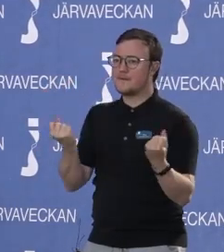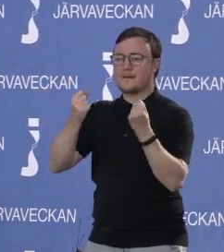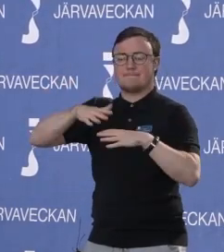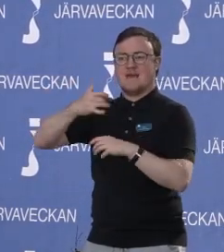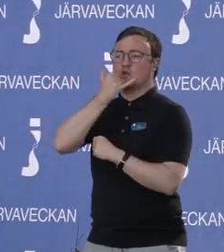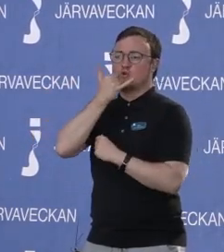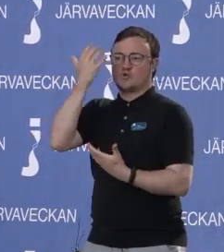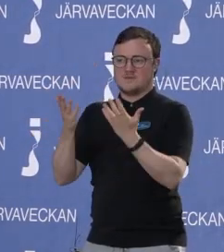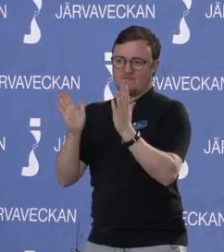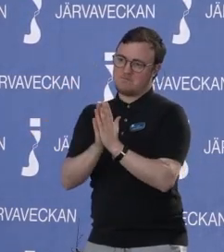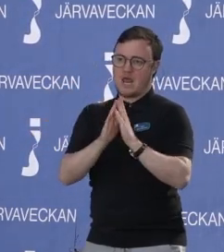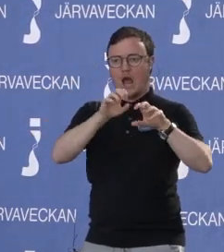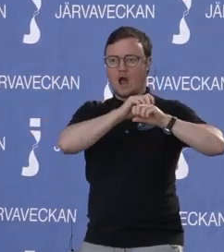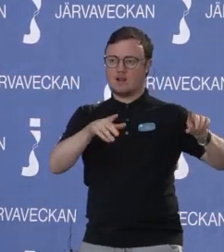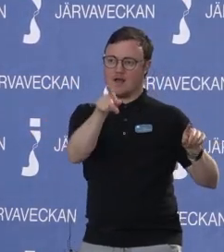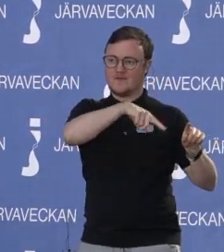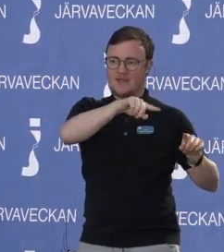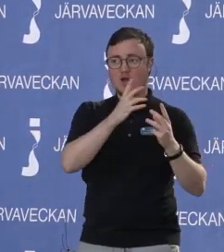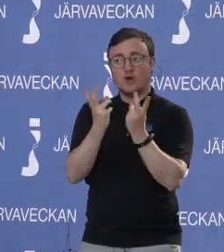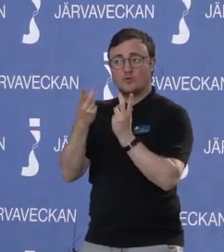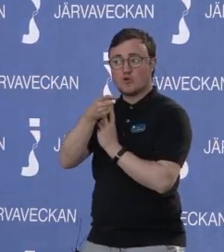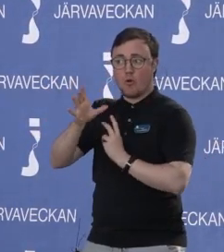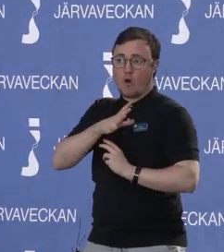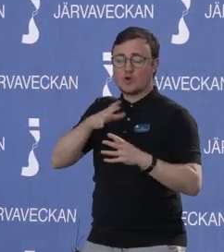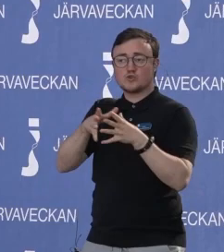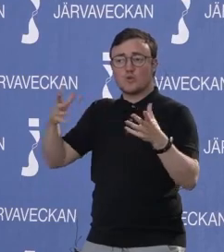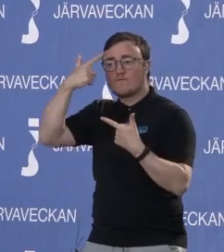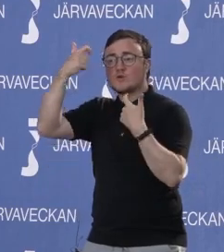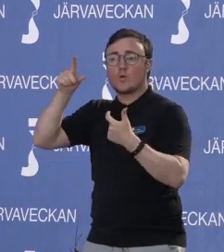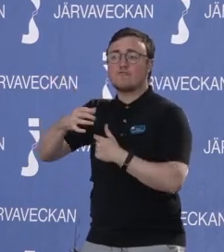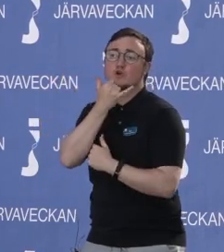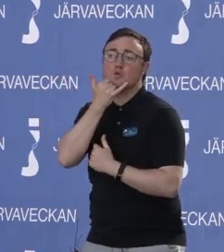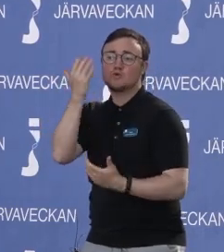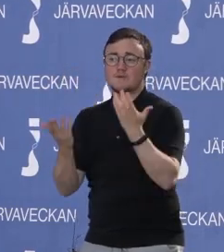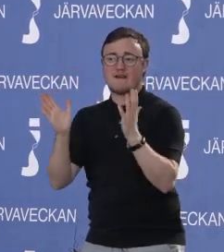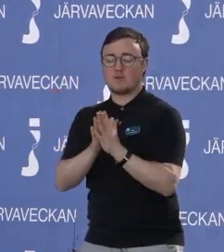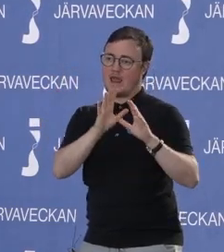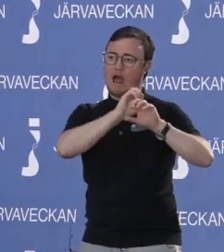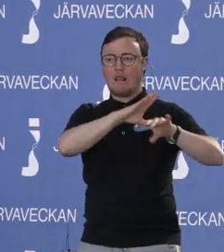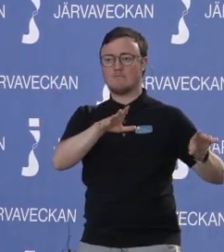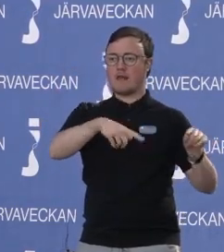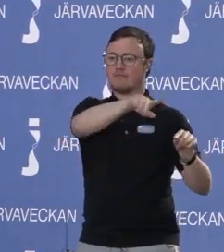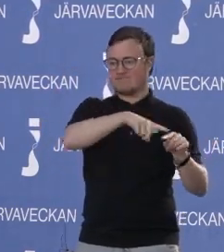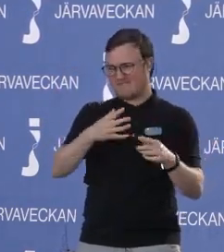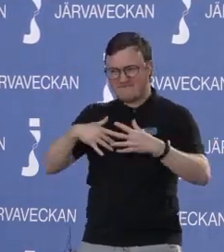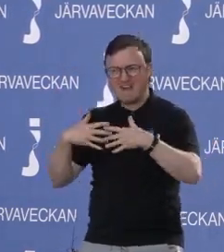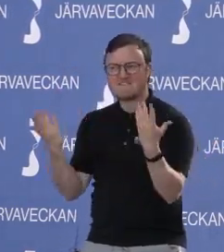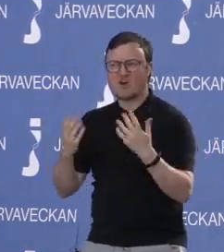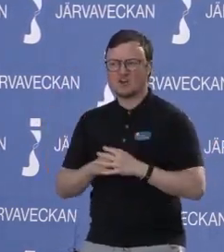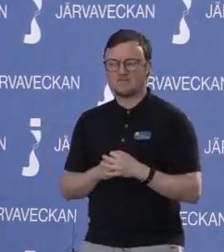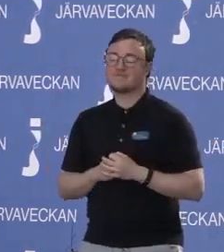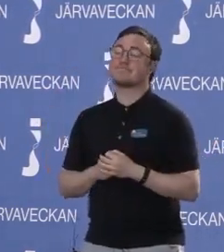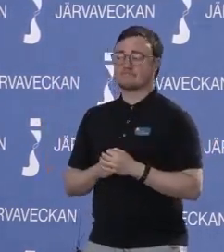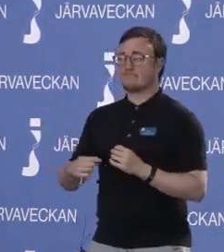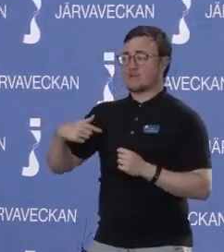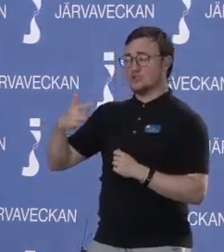är också så att de har större förtroende för YouTube än vad allmänheten har. Vad beror det på? Nej, men jag tror just